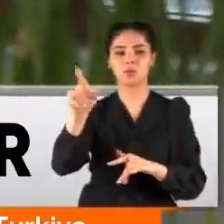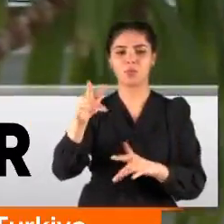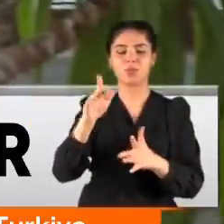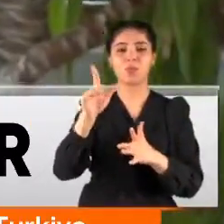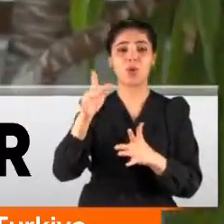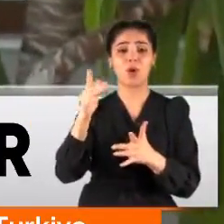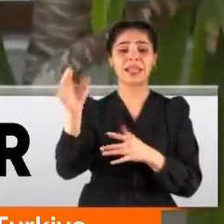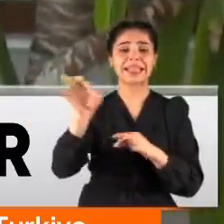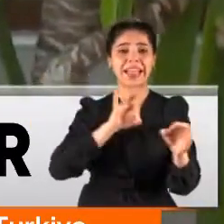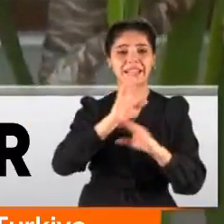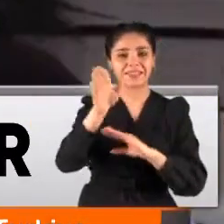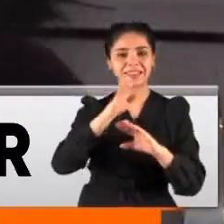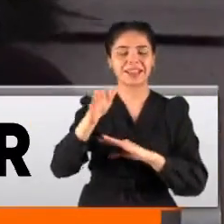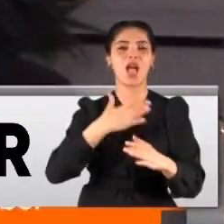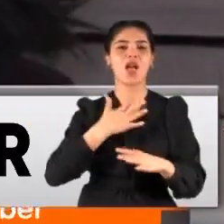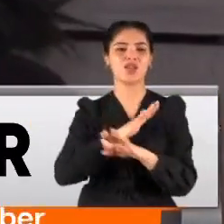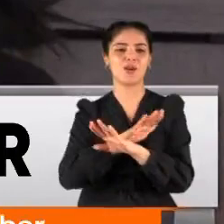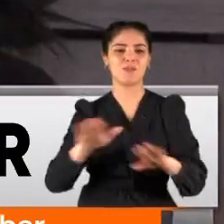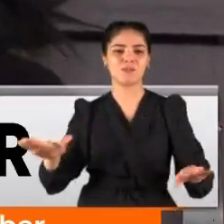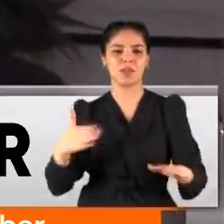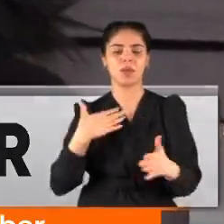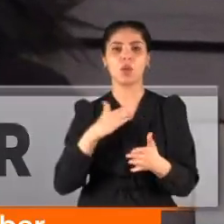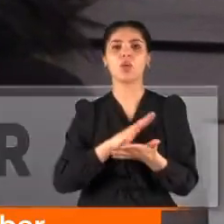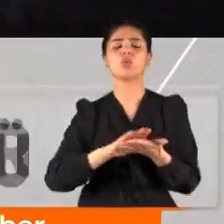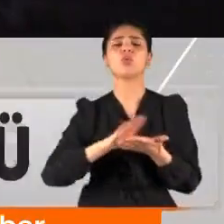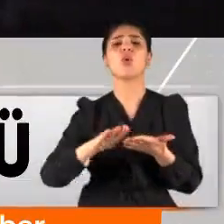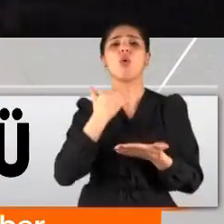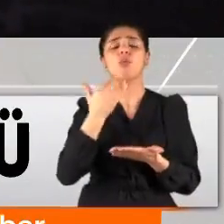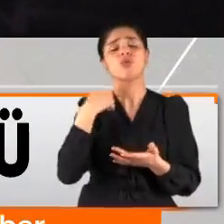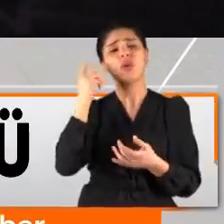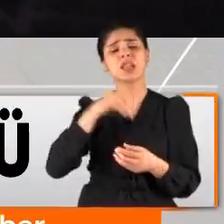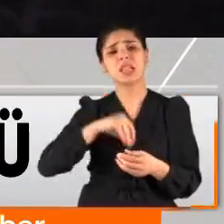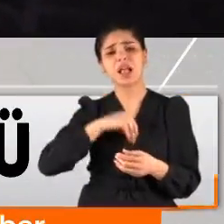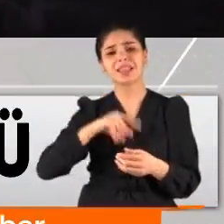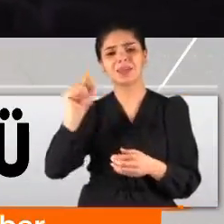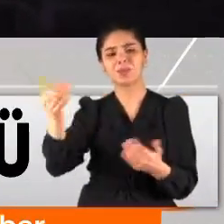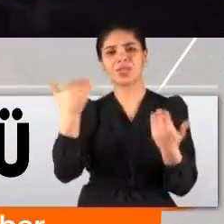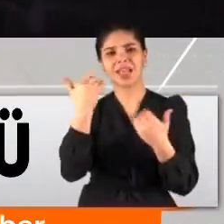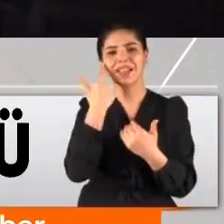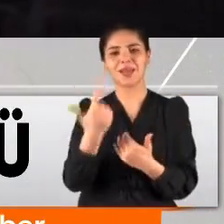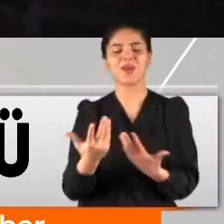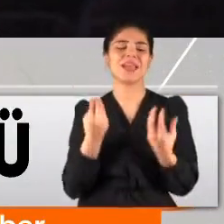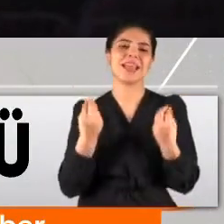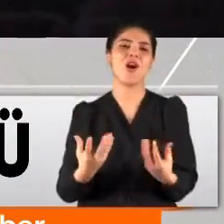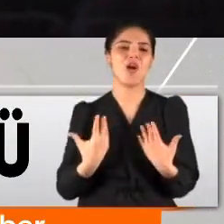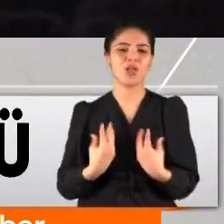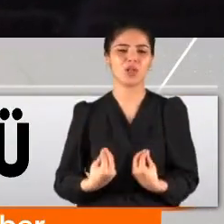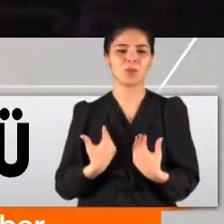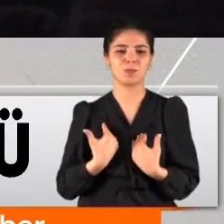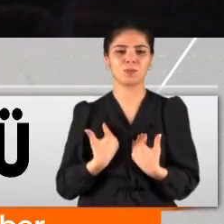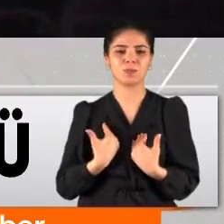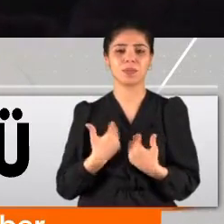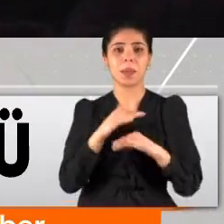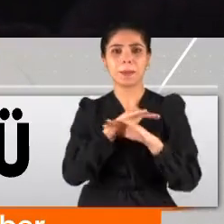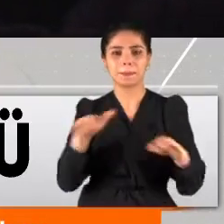zindana çeviren öksürükten kurtuldu. Hiç iyi olmayacak zannediyordum ama bu destek sayesinde daha çok iyi oldum. Birden